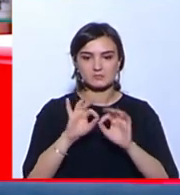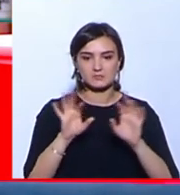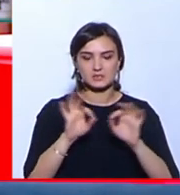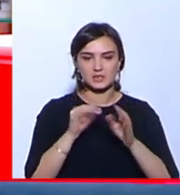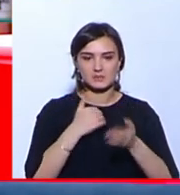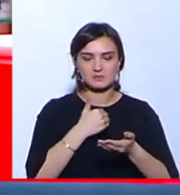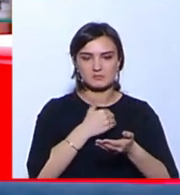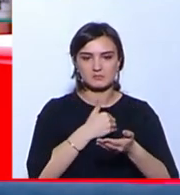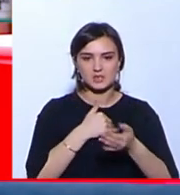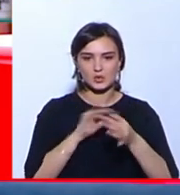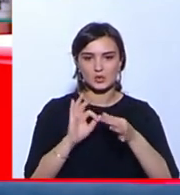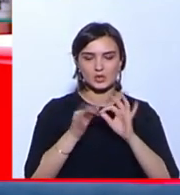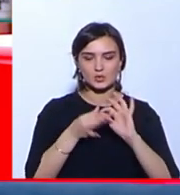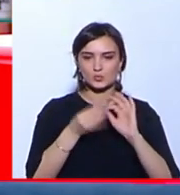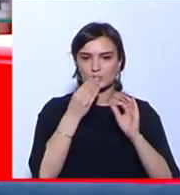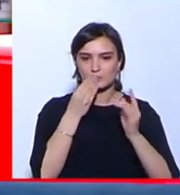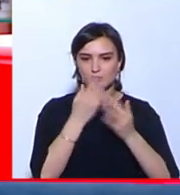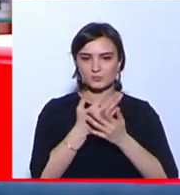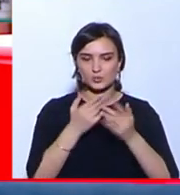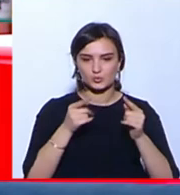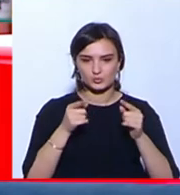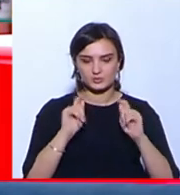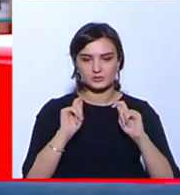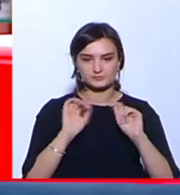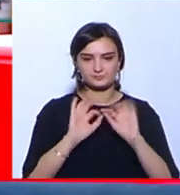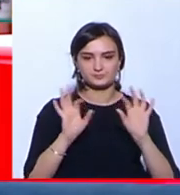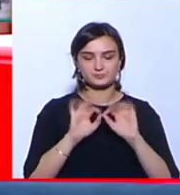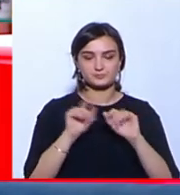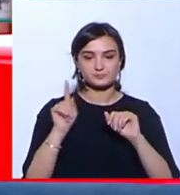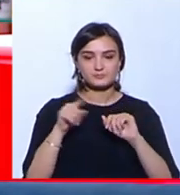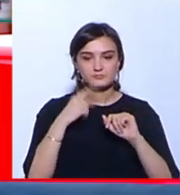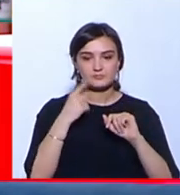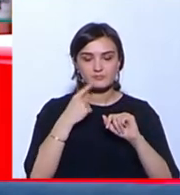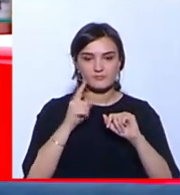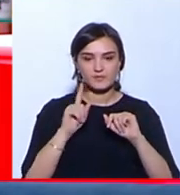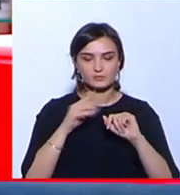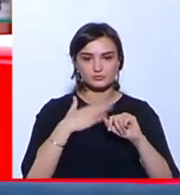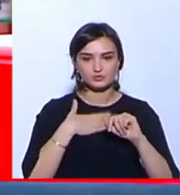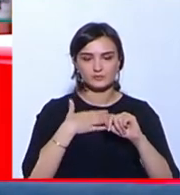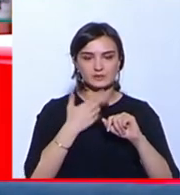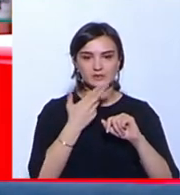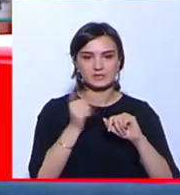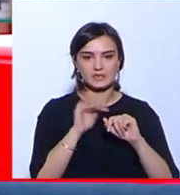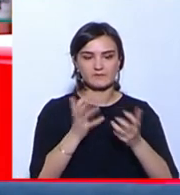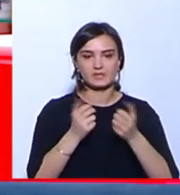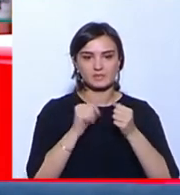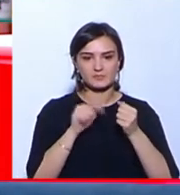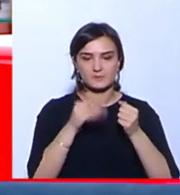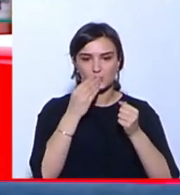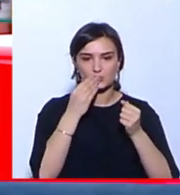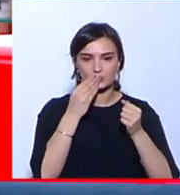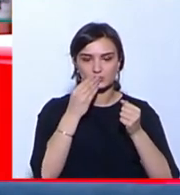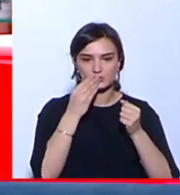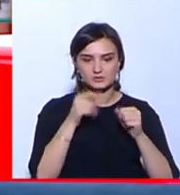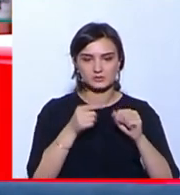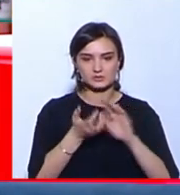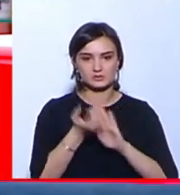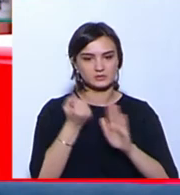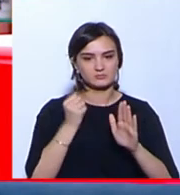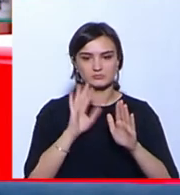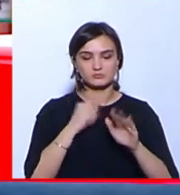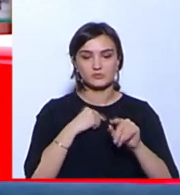მე მინდა კონკრეტული პროდუქტის ენაზე გადმოვთარგმნო. მან ბრძანა, რომ ჩვენ კი არ ვიღებთ ამ პროდუქტს საერთოდ რაციონიდან,